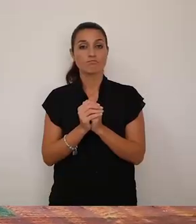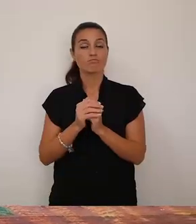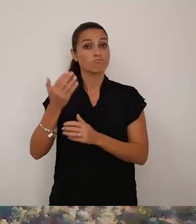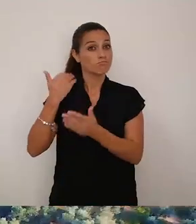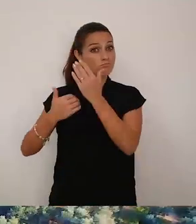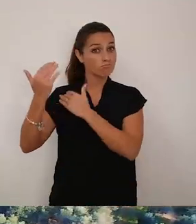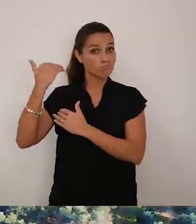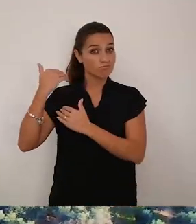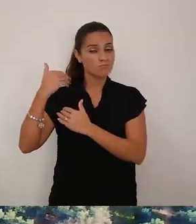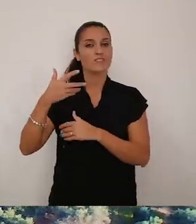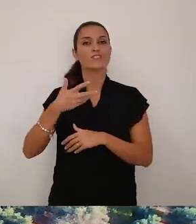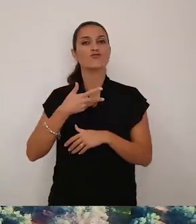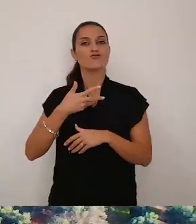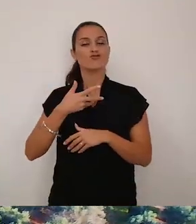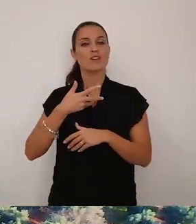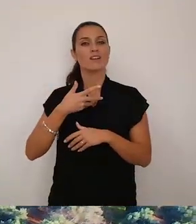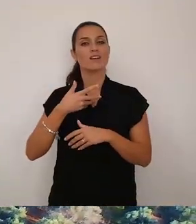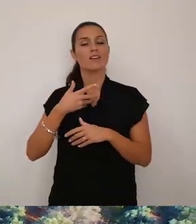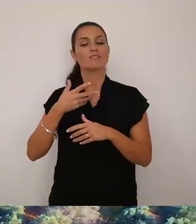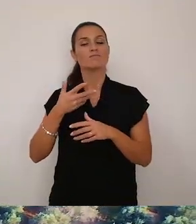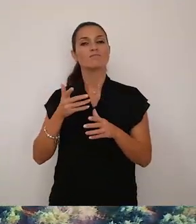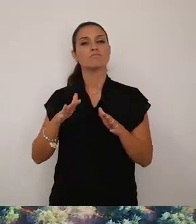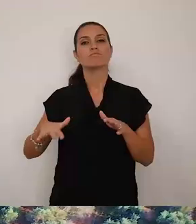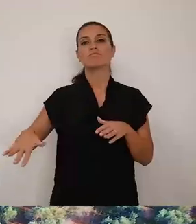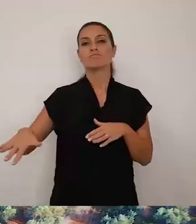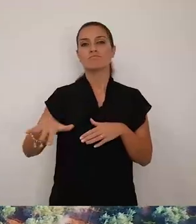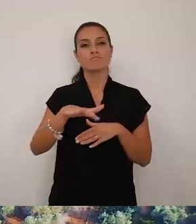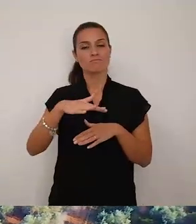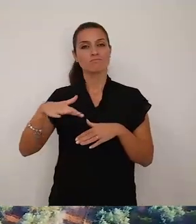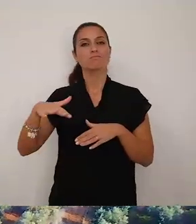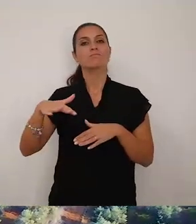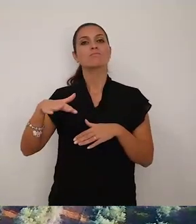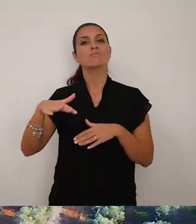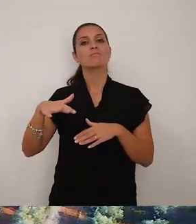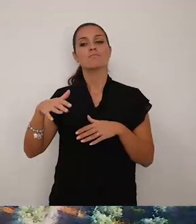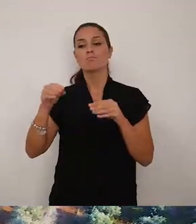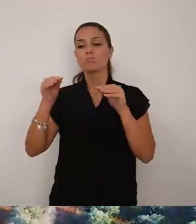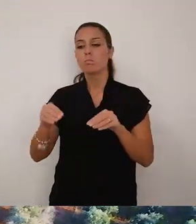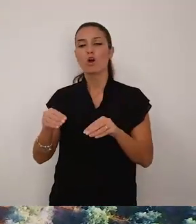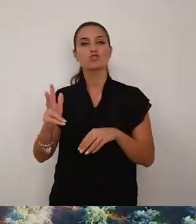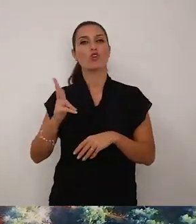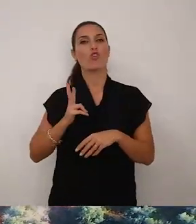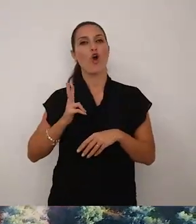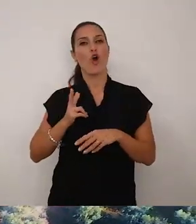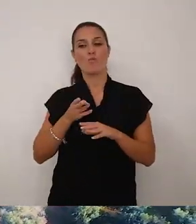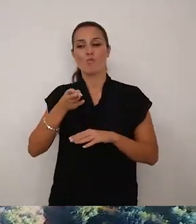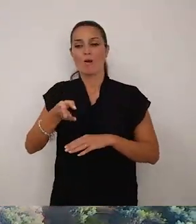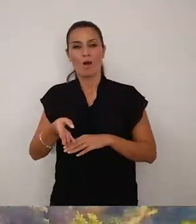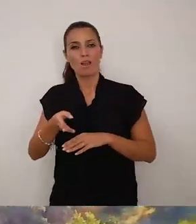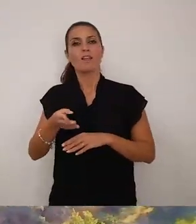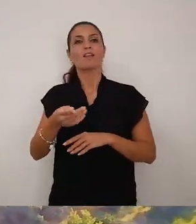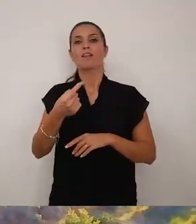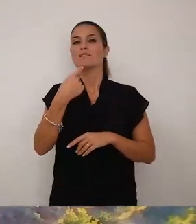Un tempo qui sorgeva un casino, utilizzato dai feudatari per trascorrere in piena serenità i momenti dell'ozio